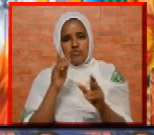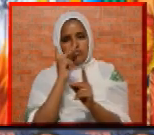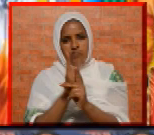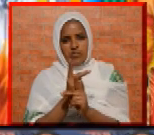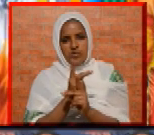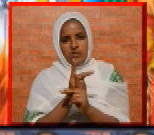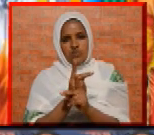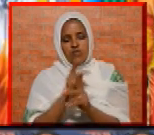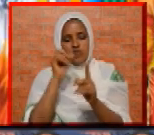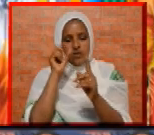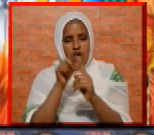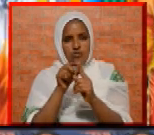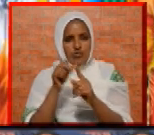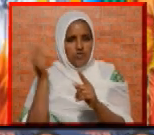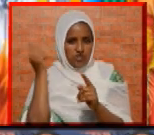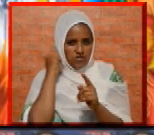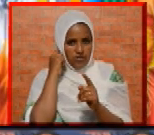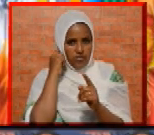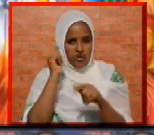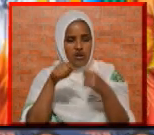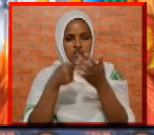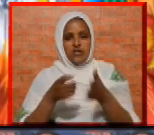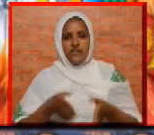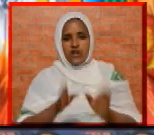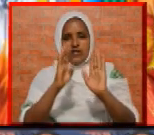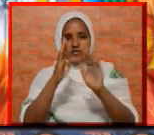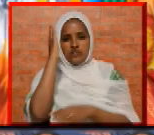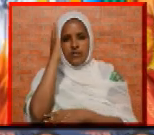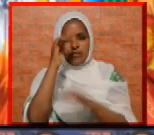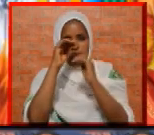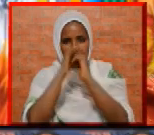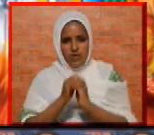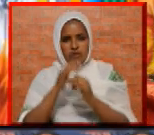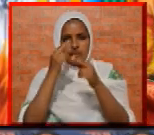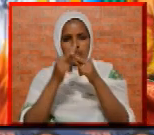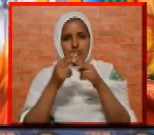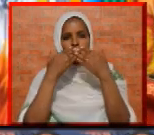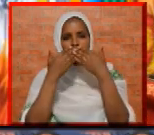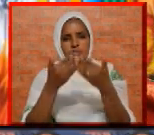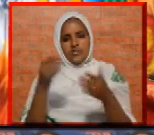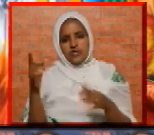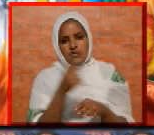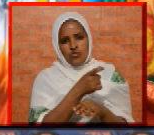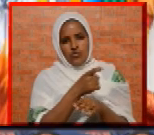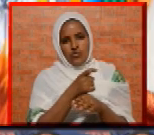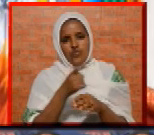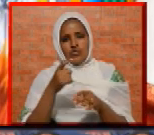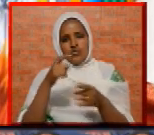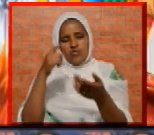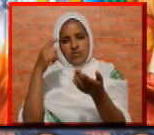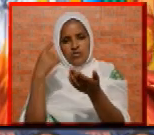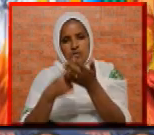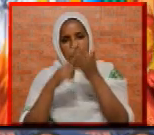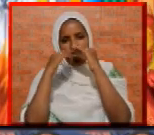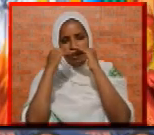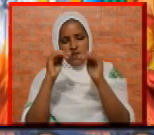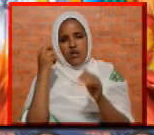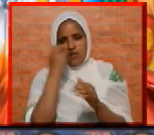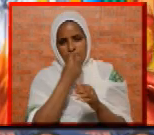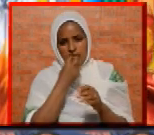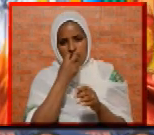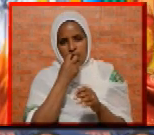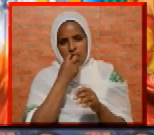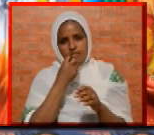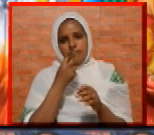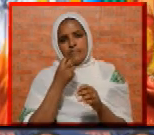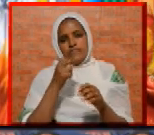አቅርቦ ቃሉን እንድንሰማ ስለፈቀደልን እግዚአብሔር አምላካችን ስሙ የተመሰገነ ይሁን። ለኔም እናገርበት